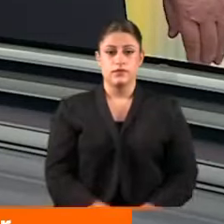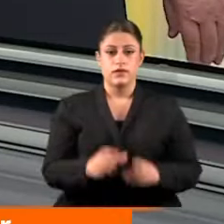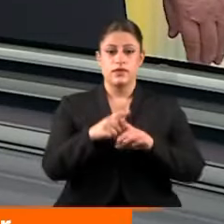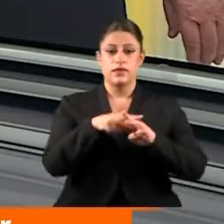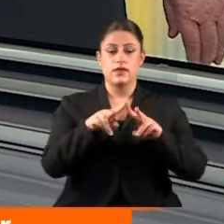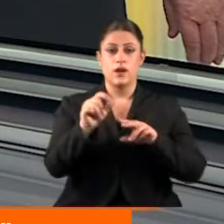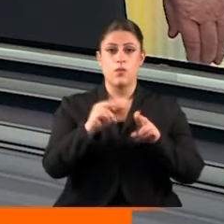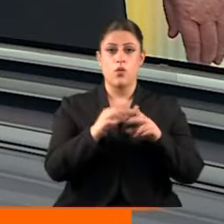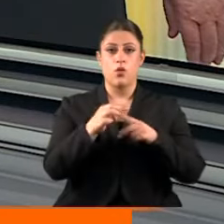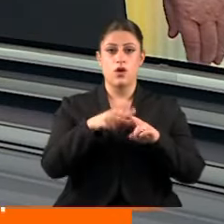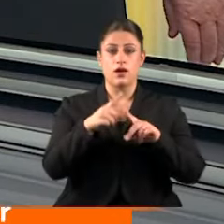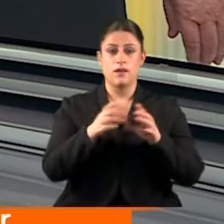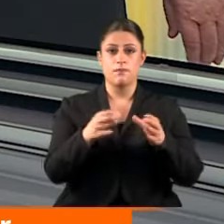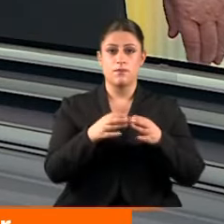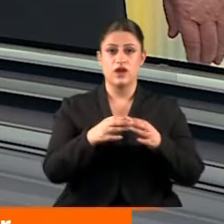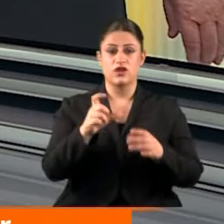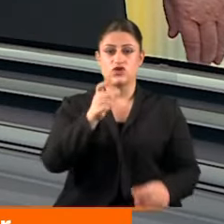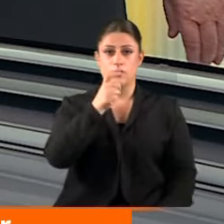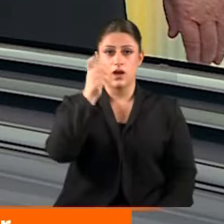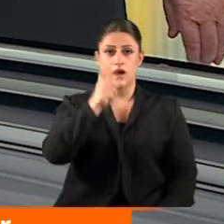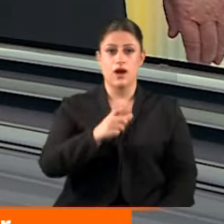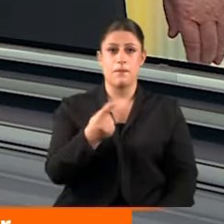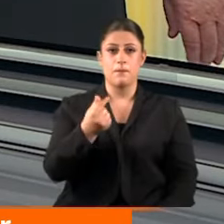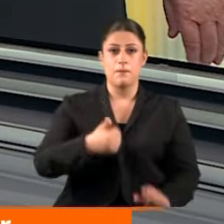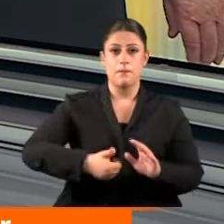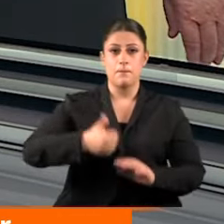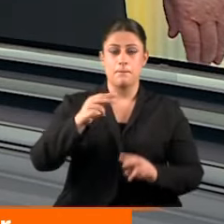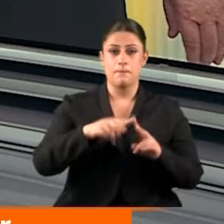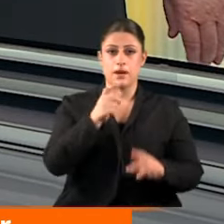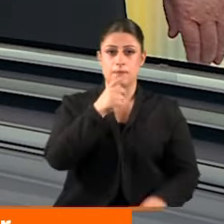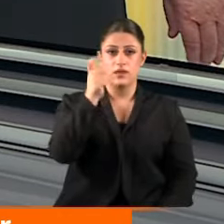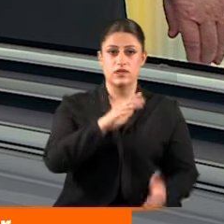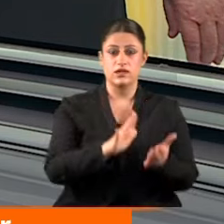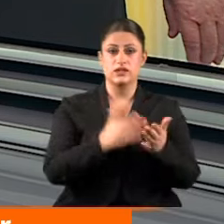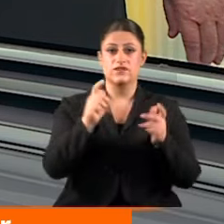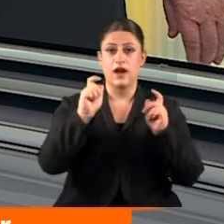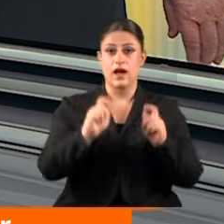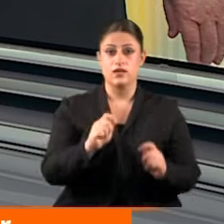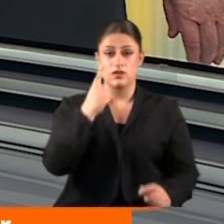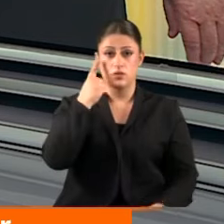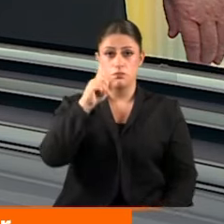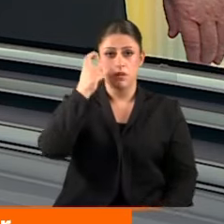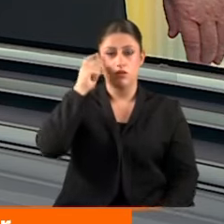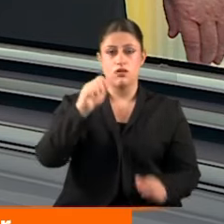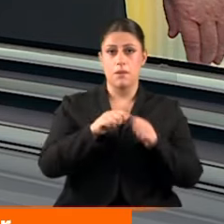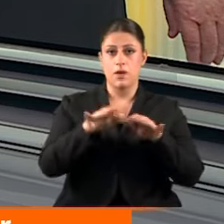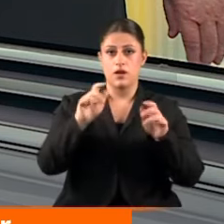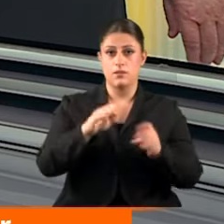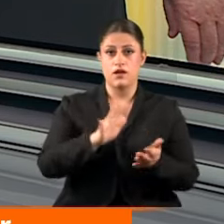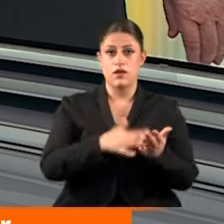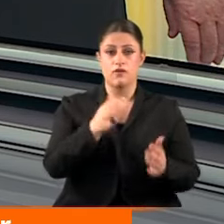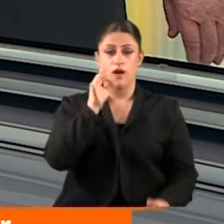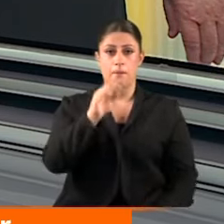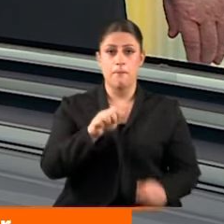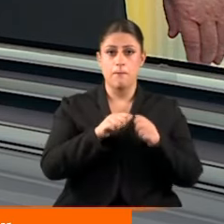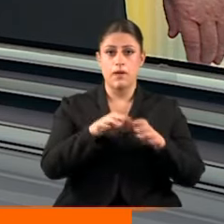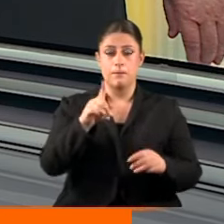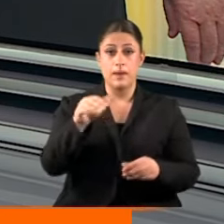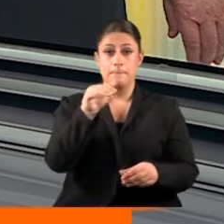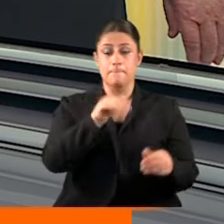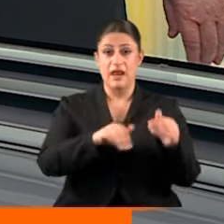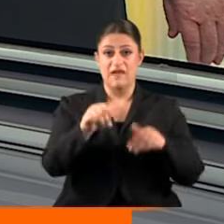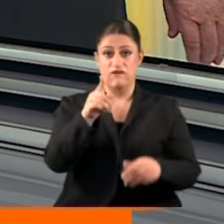Demokrat Partili Cemal enginyurt Hazine ve Maliye Bakanı Mehmet Şimşek'in istifa ettiği yönünde bir iddia paylaştı istifa haberini paylaşan bir